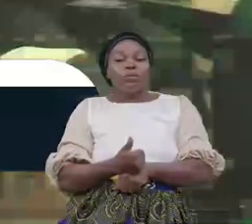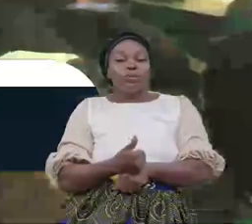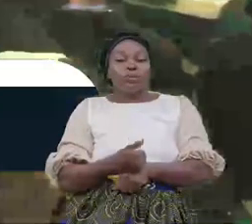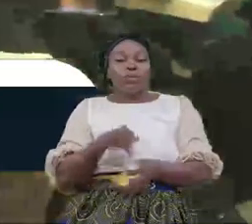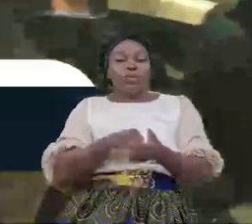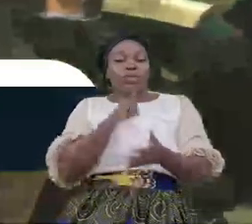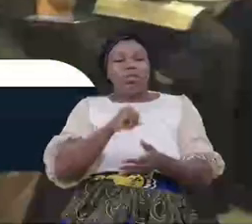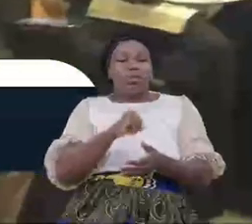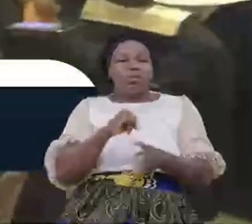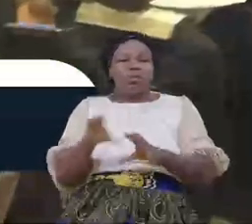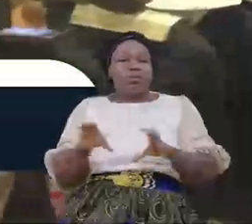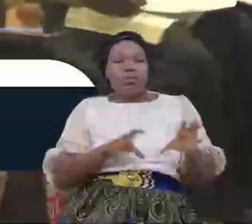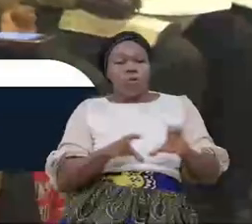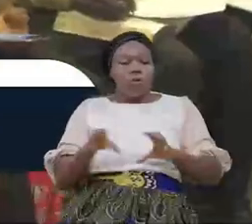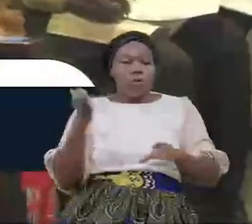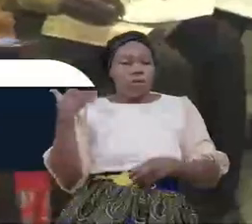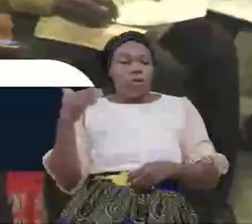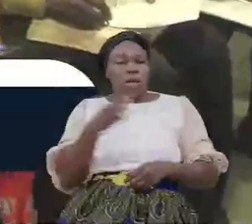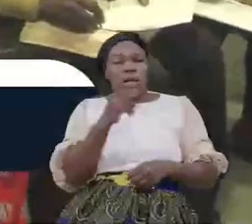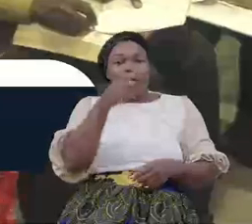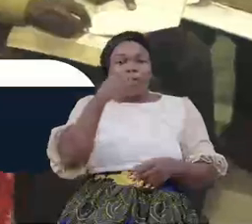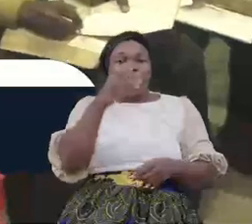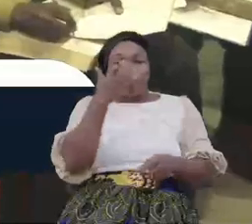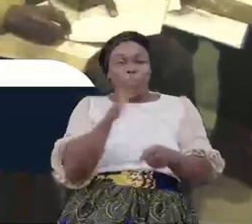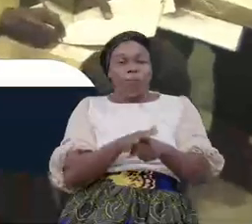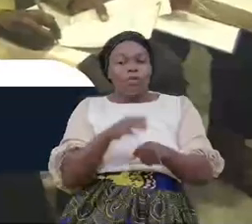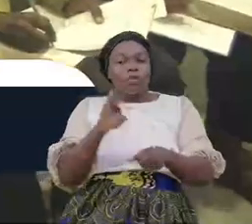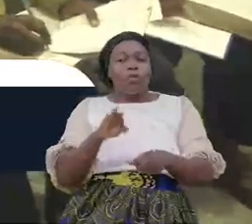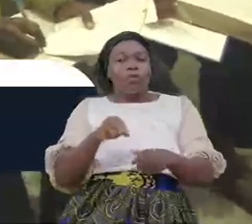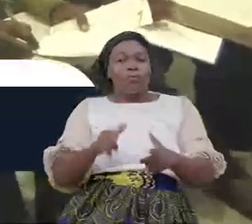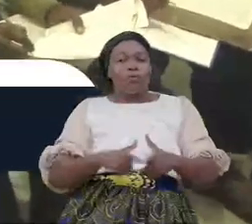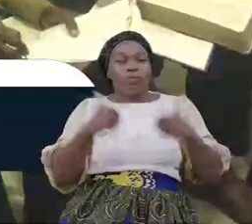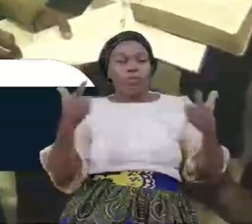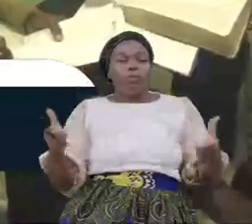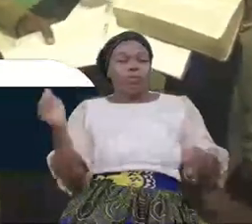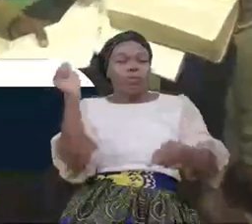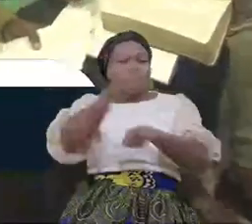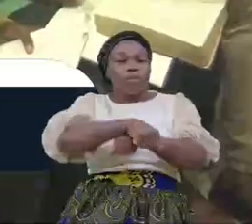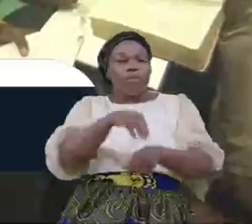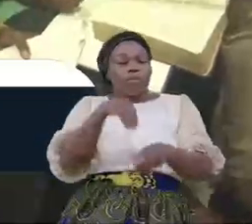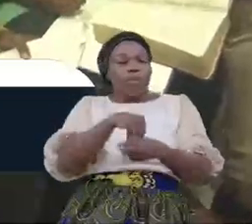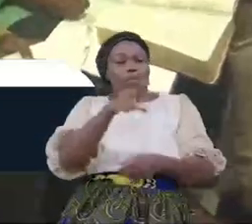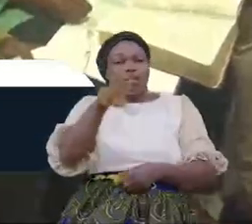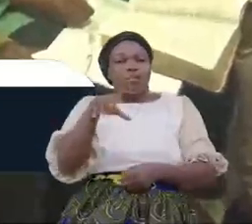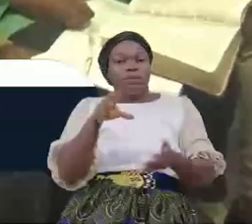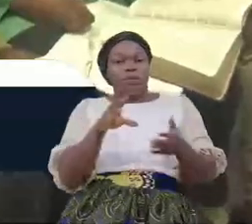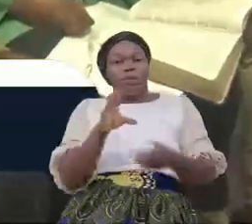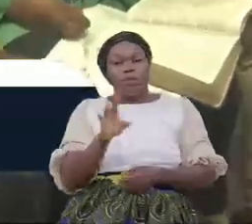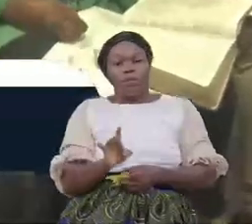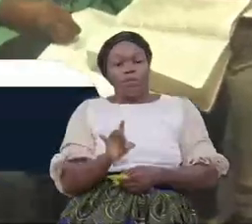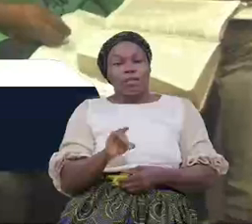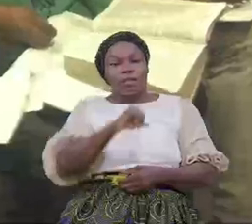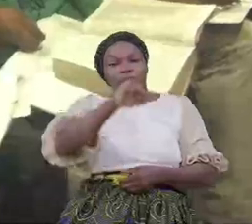C'était fait. La promesse de la conquête surnaturelle. Josué